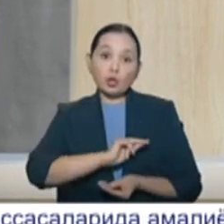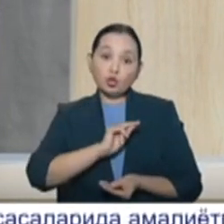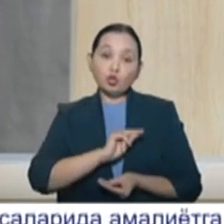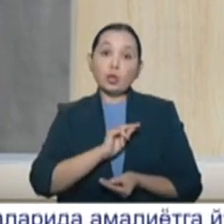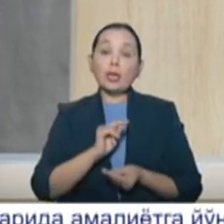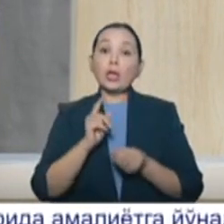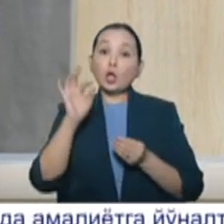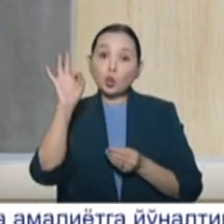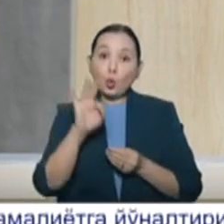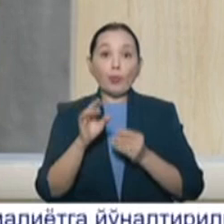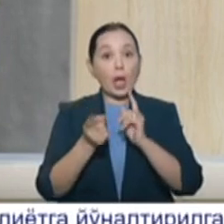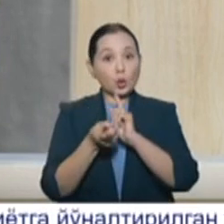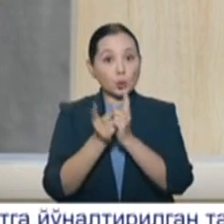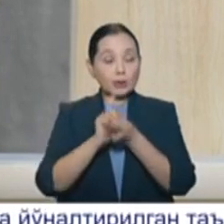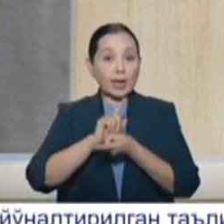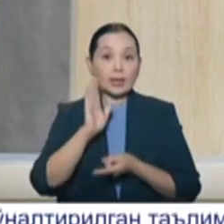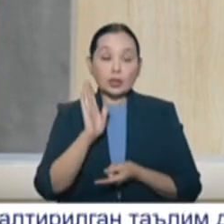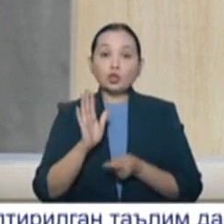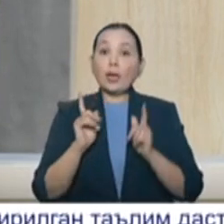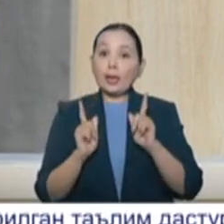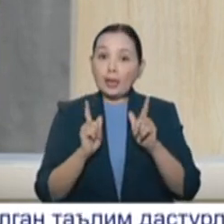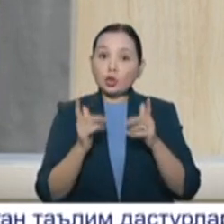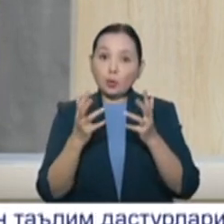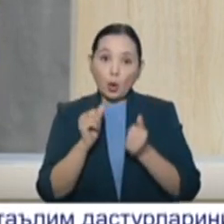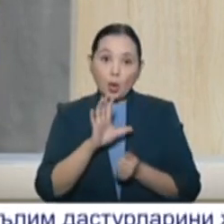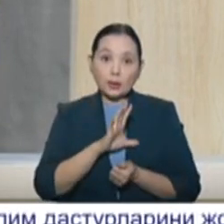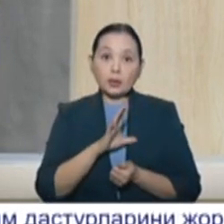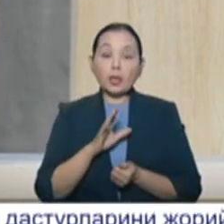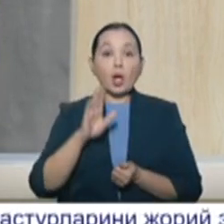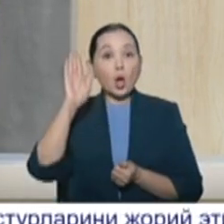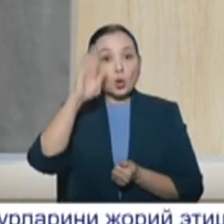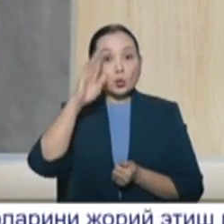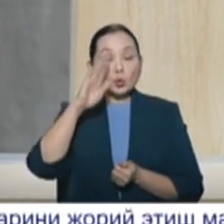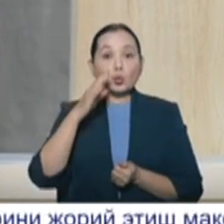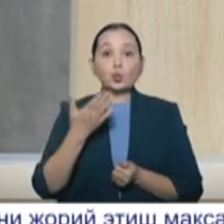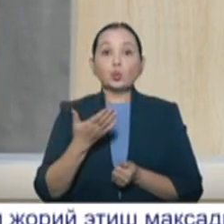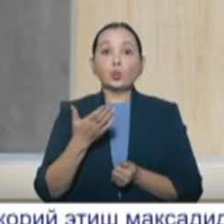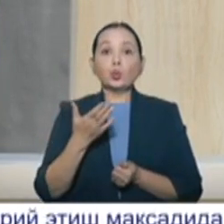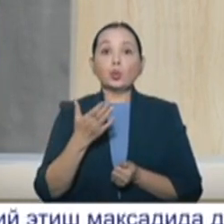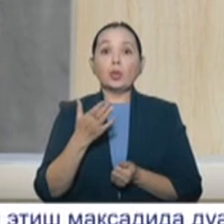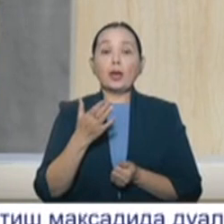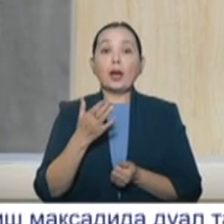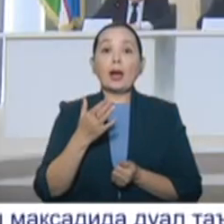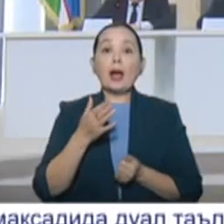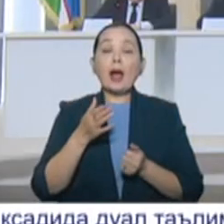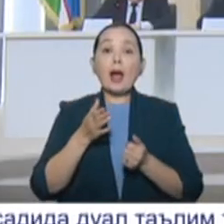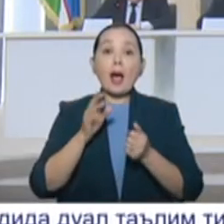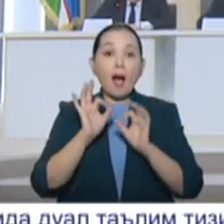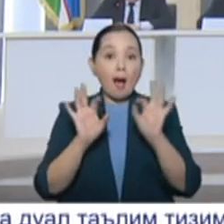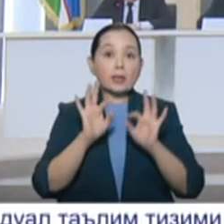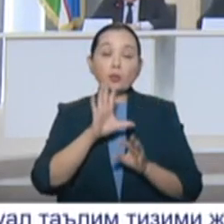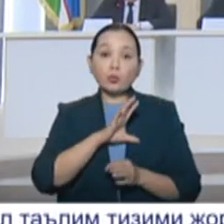tubdan o'zgarishga nima kelishib olindi. Ana suv sohasiga o'zi sohib Ismoilovich aytib